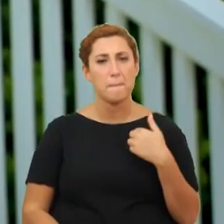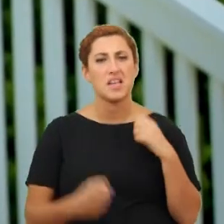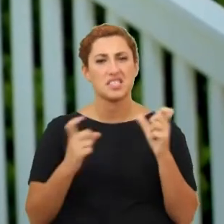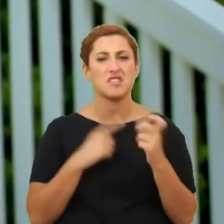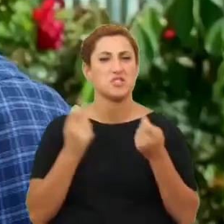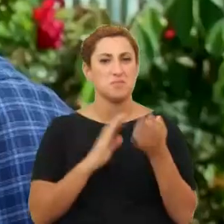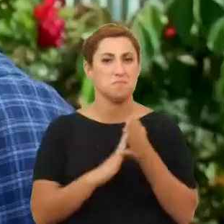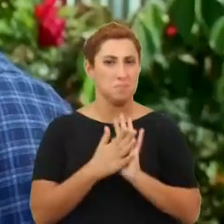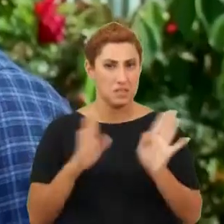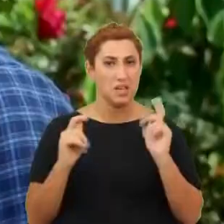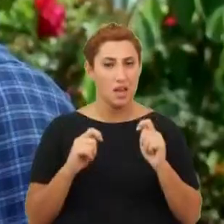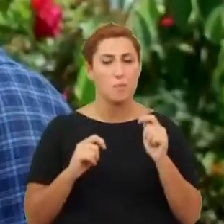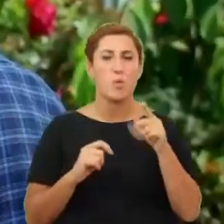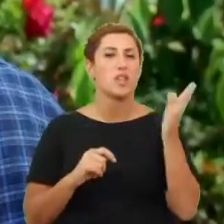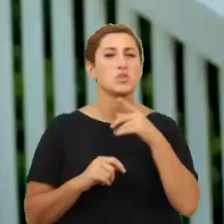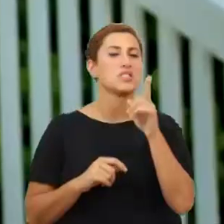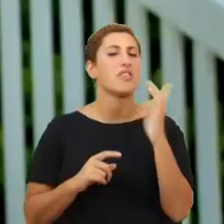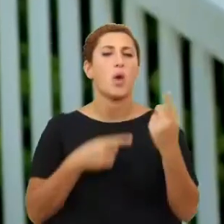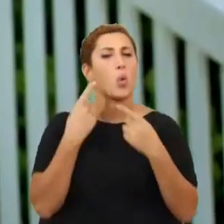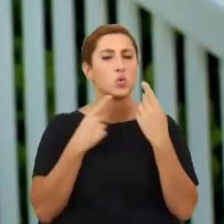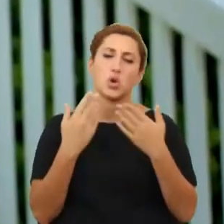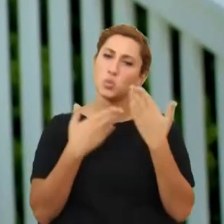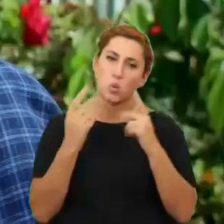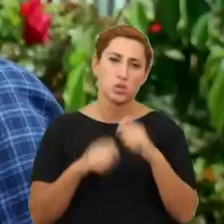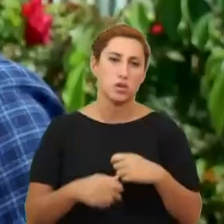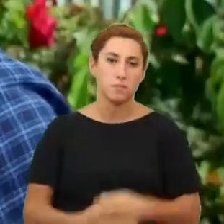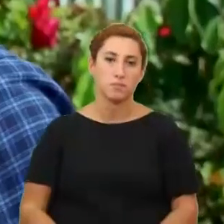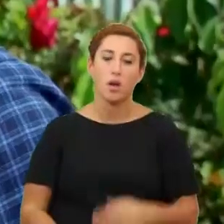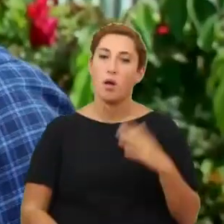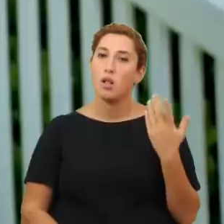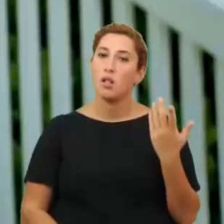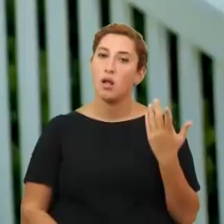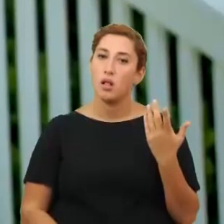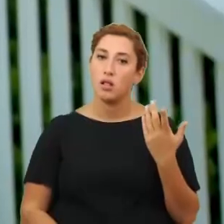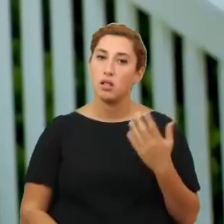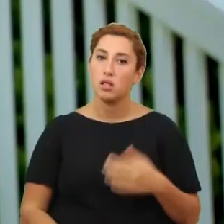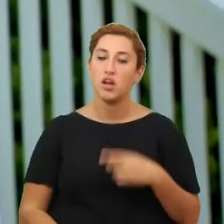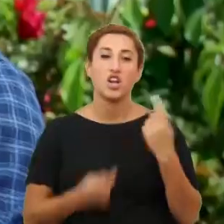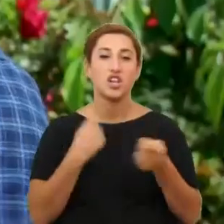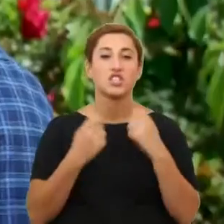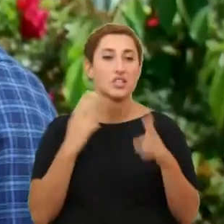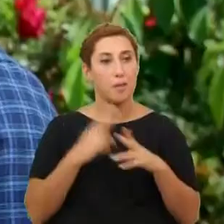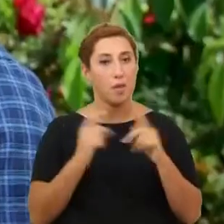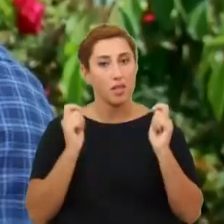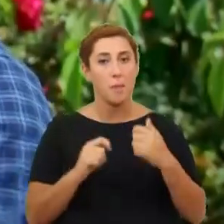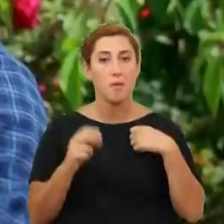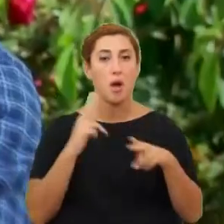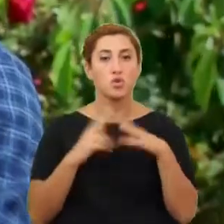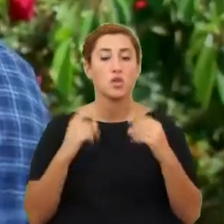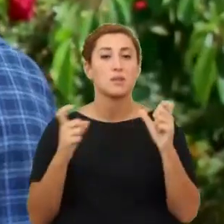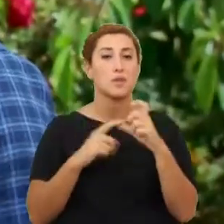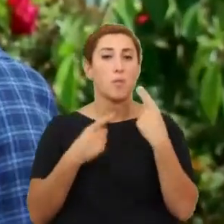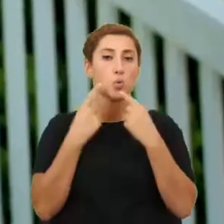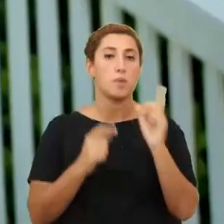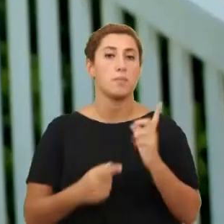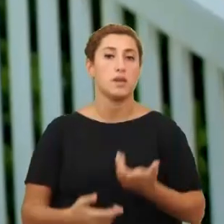Sarp'la işimi bitireyim. Ondan sonra sen ne konuşacaksan konuşursun. Allah Allah! İşini bir an önce hallet. Benim acil olarak Sarp'la